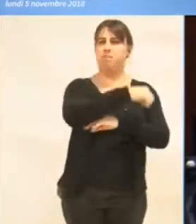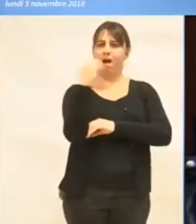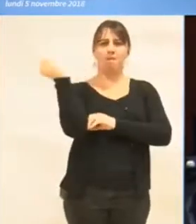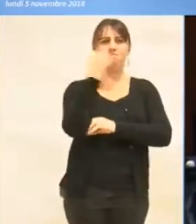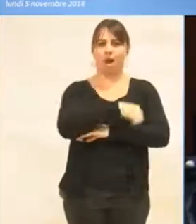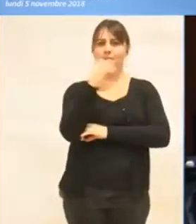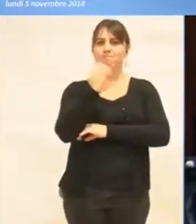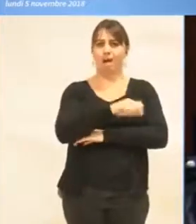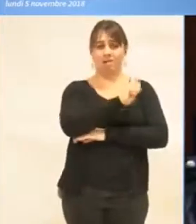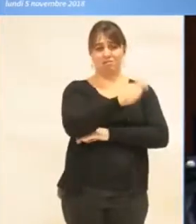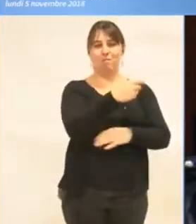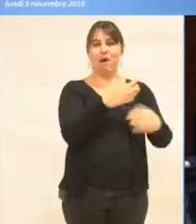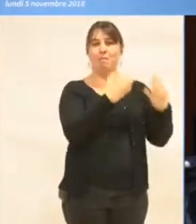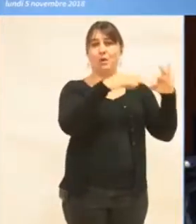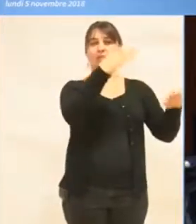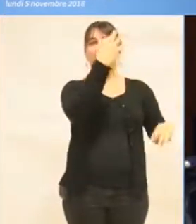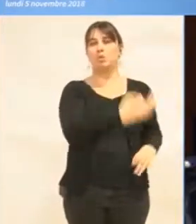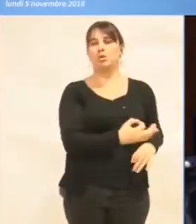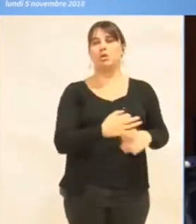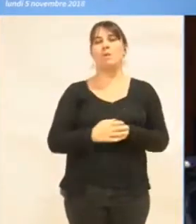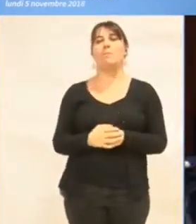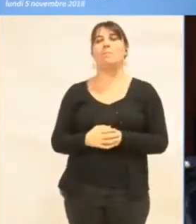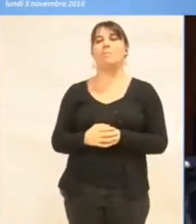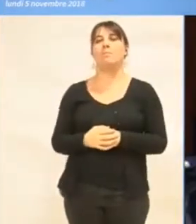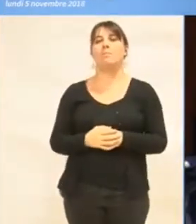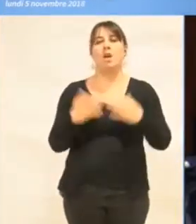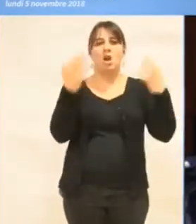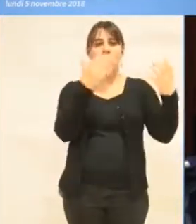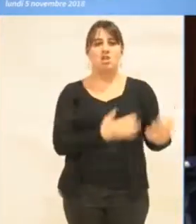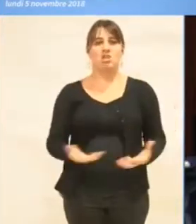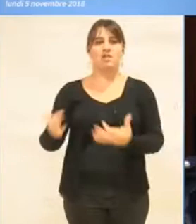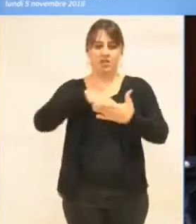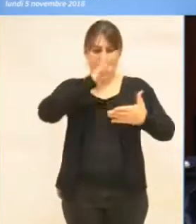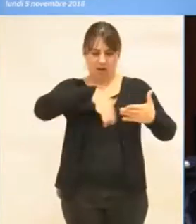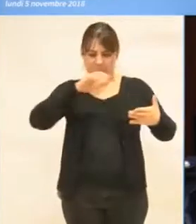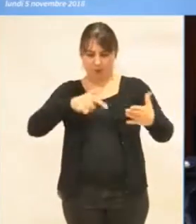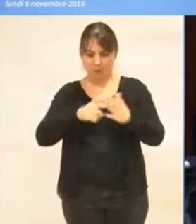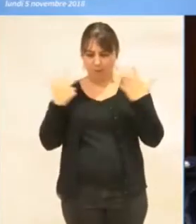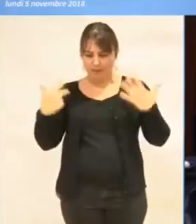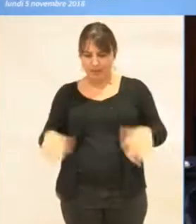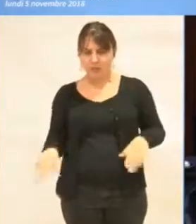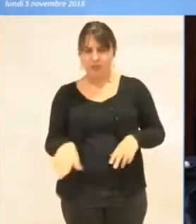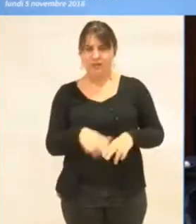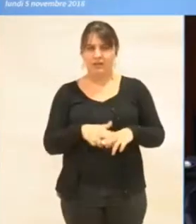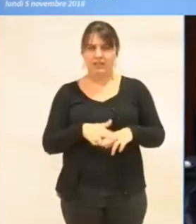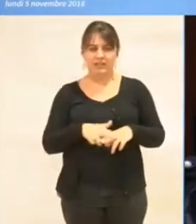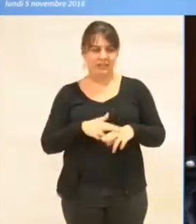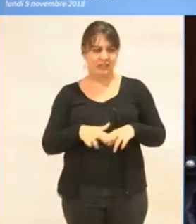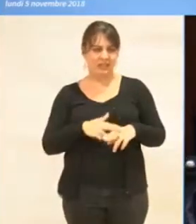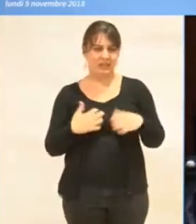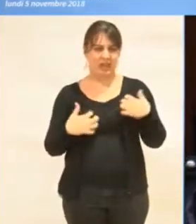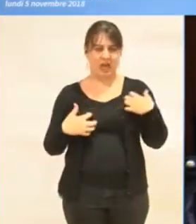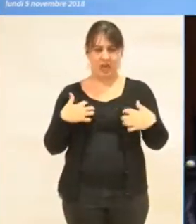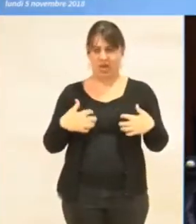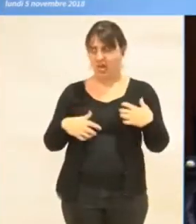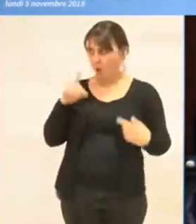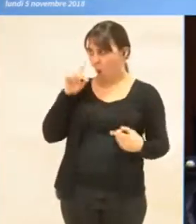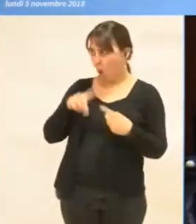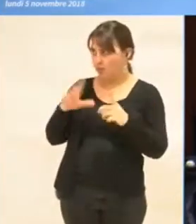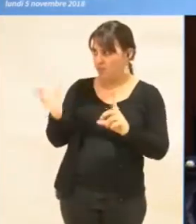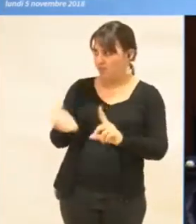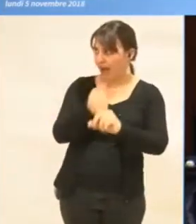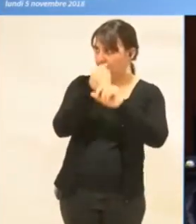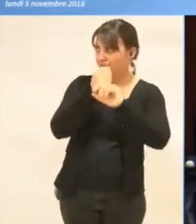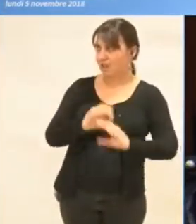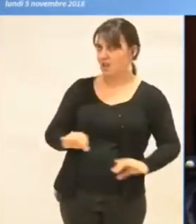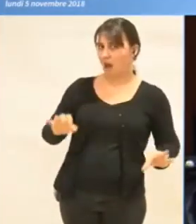10%. L'absence quasi permanente de chiffres dans votre rapport 2018 laisse craindre qu'il n'y a pas d'objectif à atteindre et